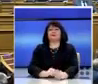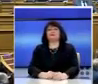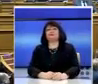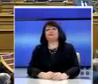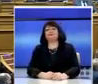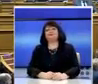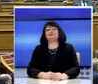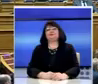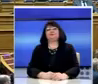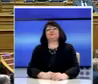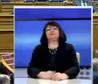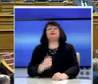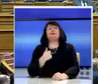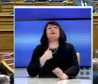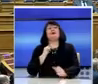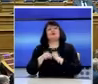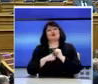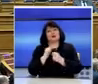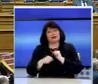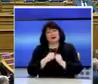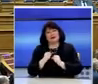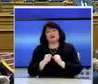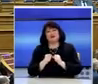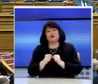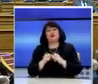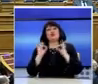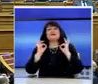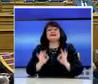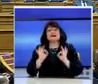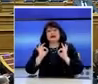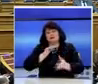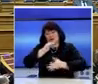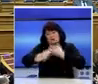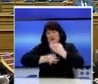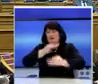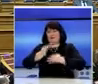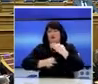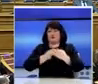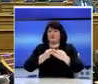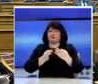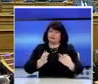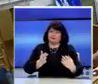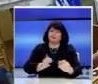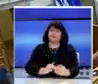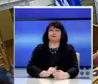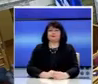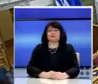Θα προσπαθήσω όμως να γίνω ακόμα πιο συγκεκριμένος.